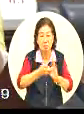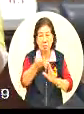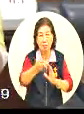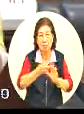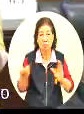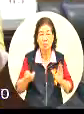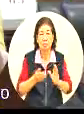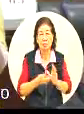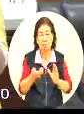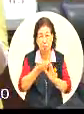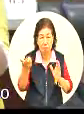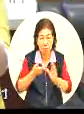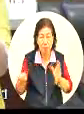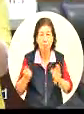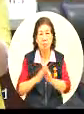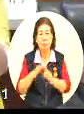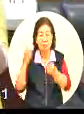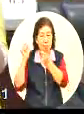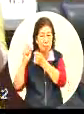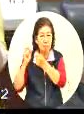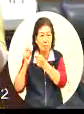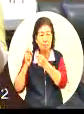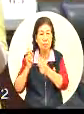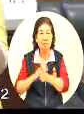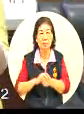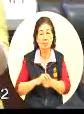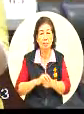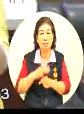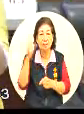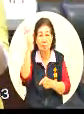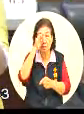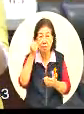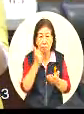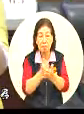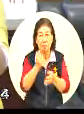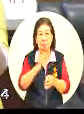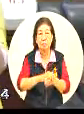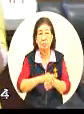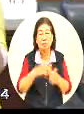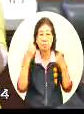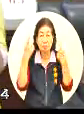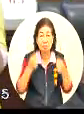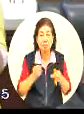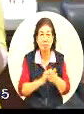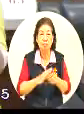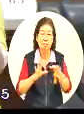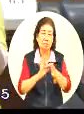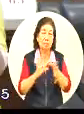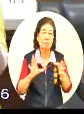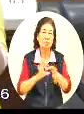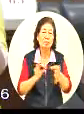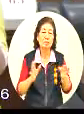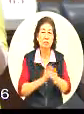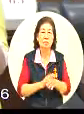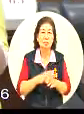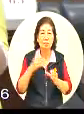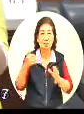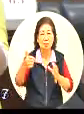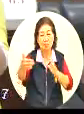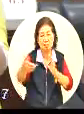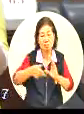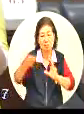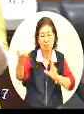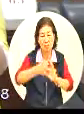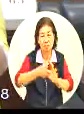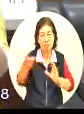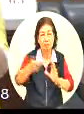都住在附近撤离啊。那又找来跟原村落不相干的人进来